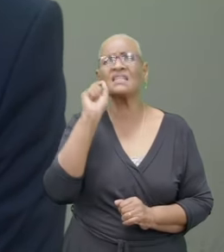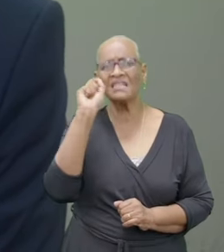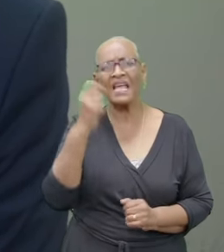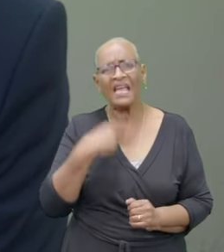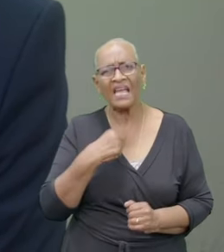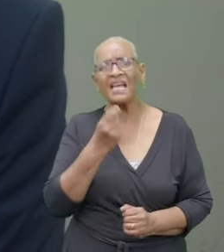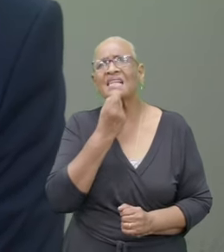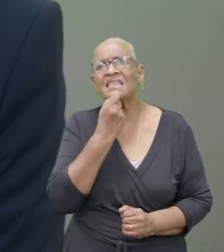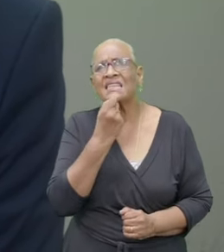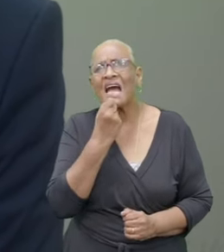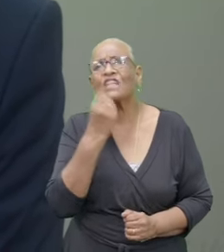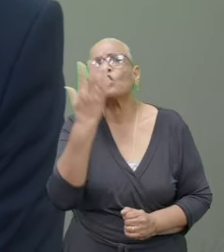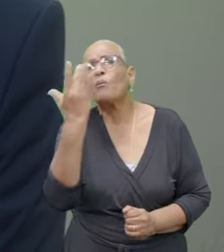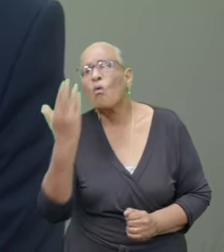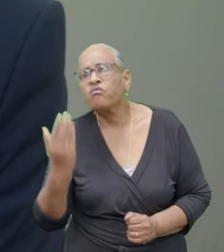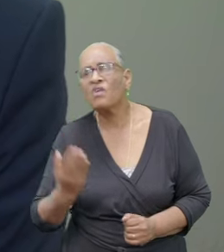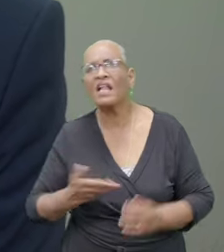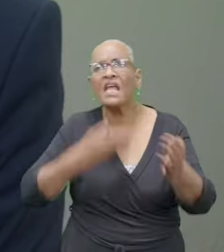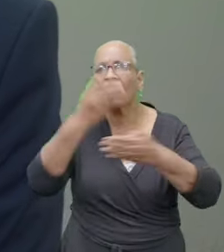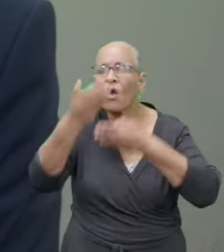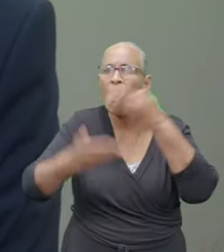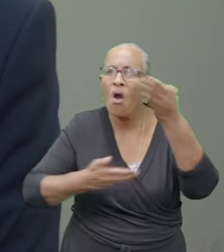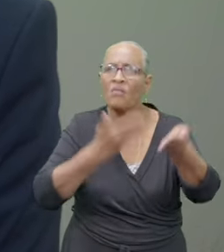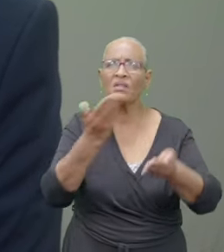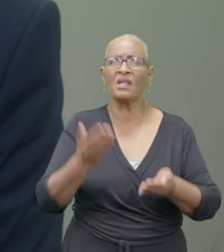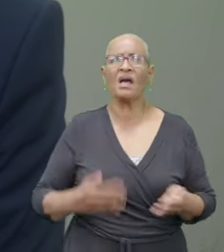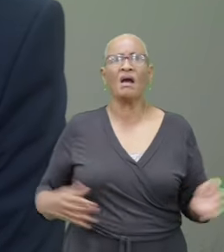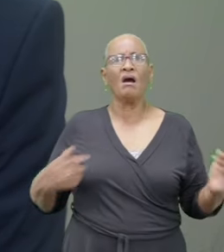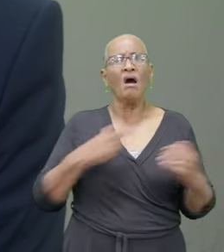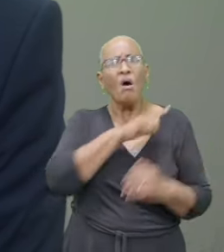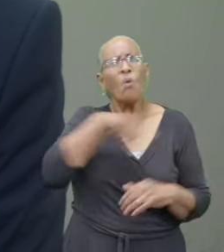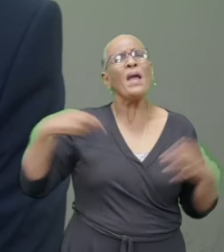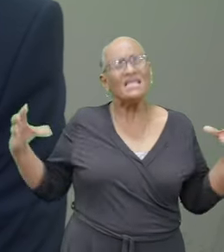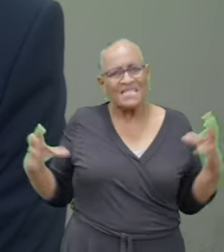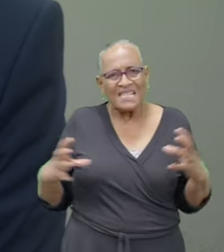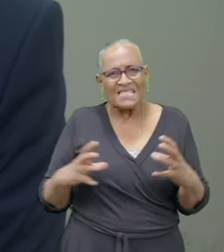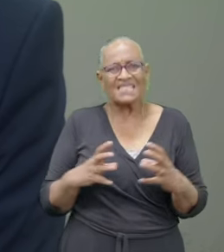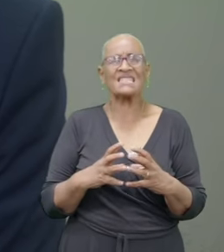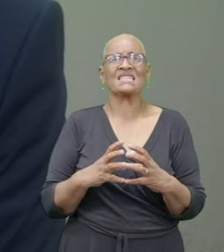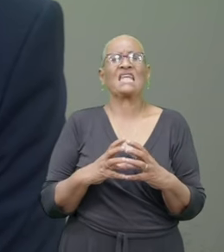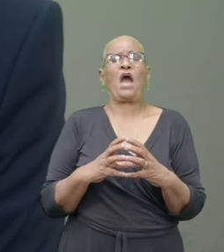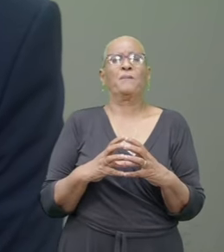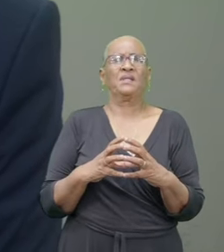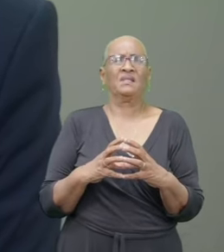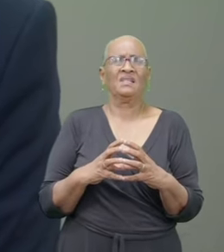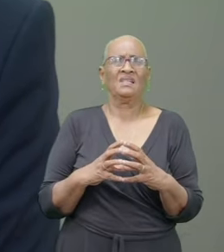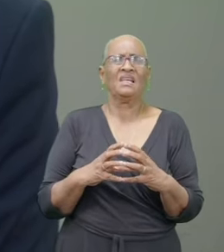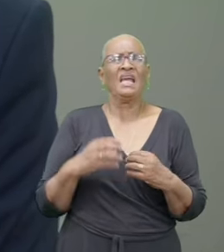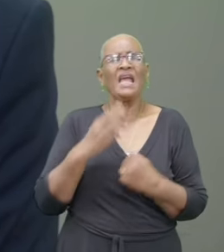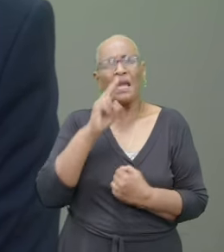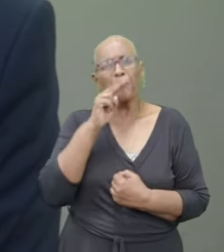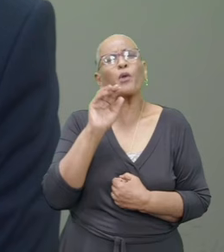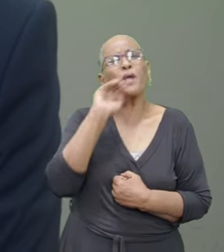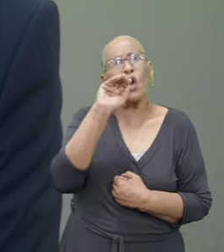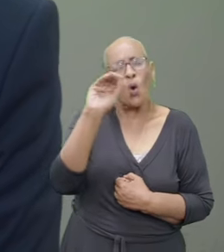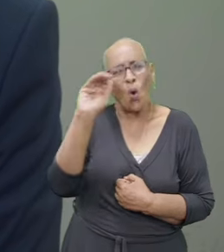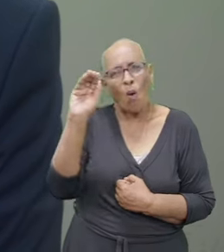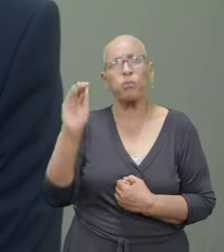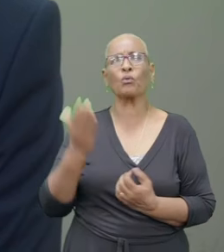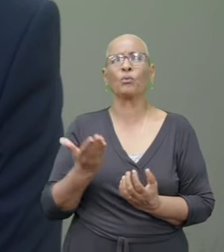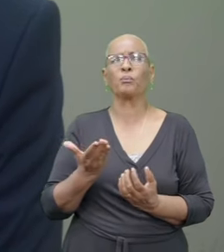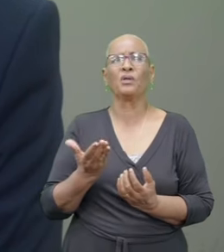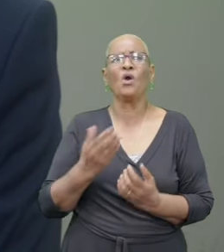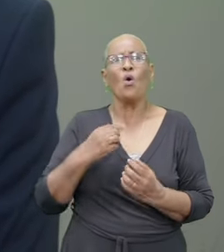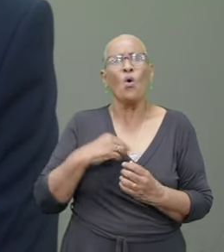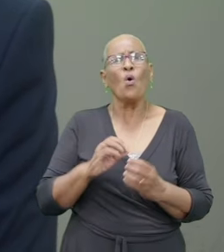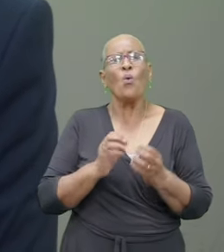We moeten proberen, we zijn 1 natie. Ik probeer hier juist de oproep te doen dat wij heel